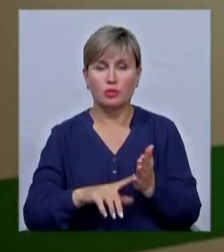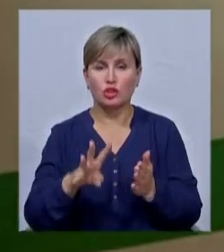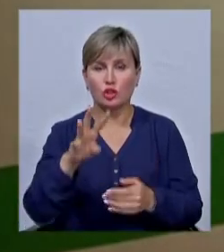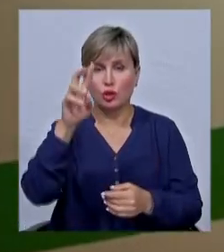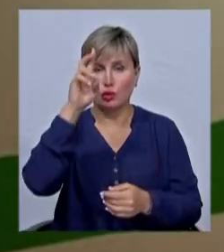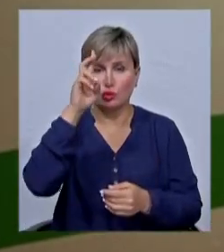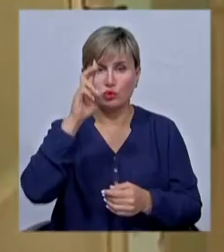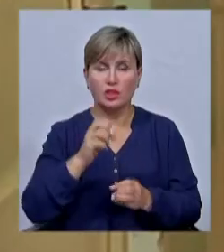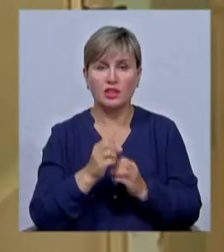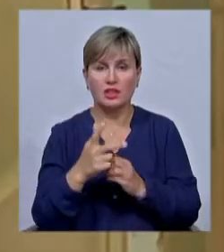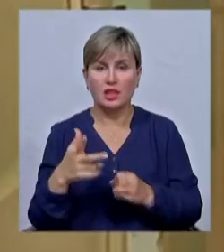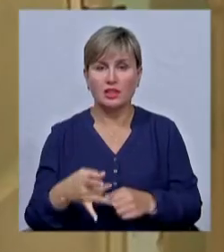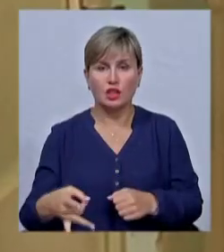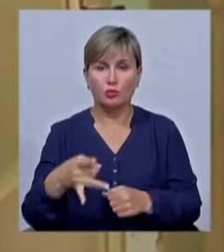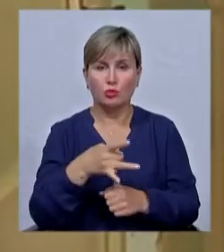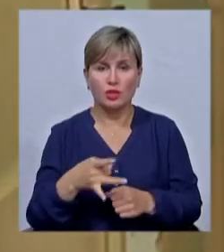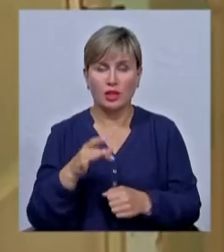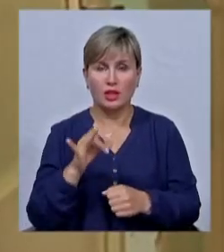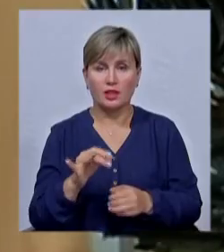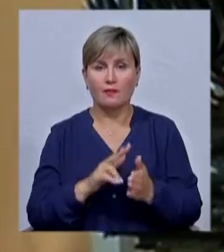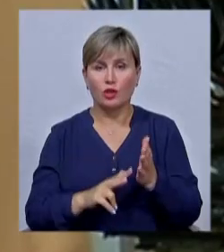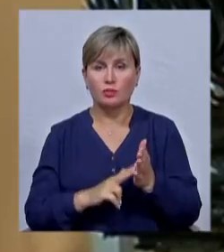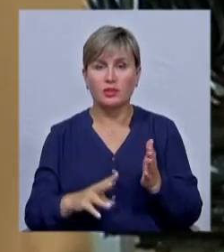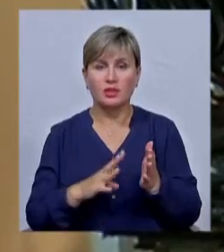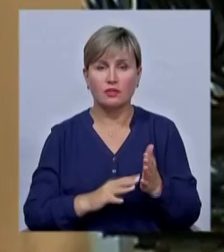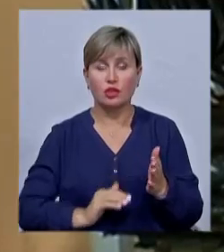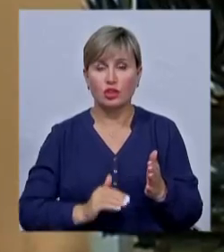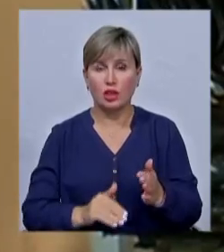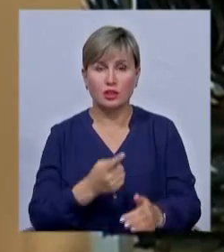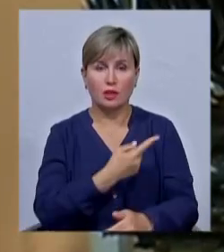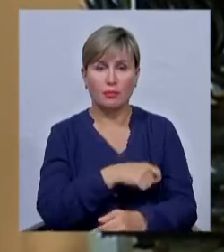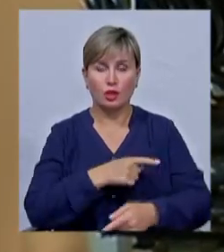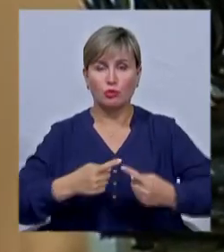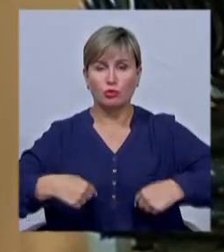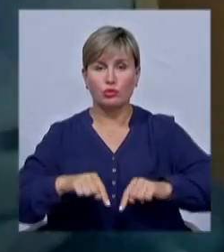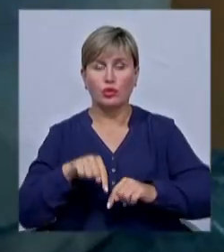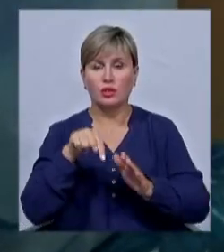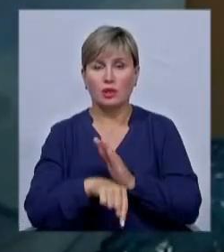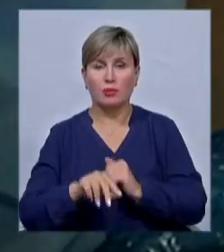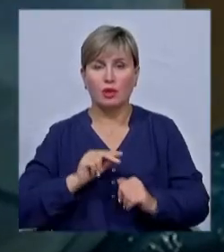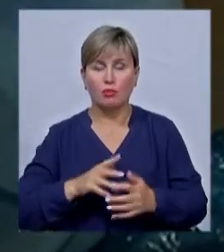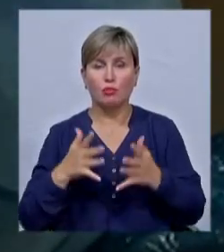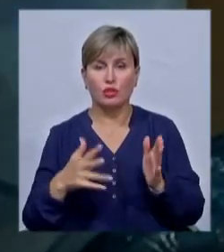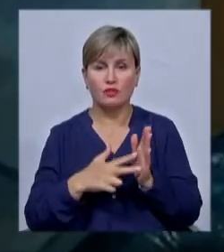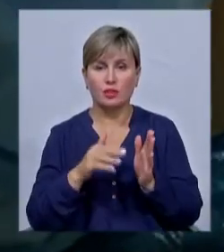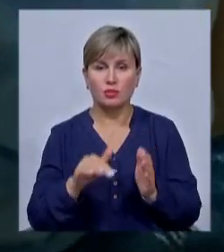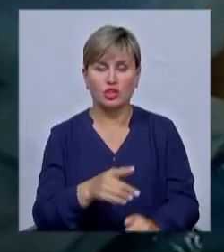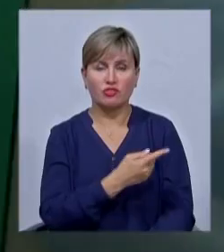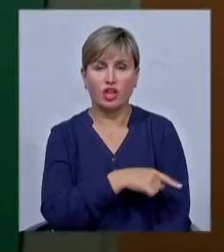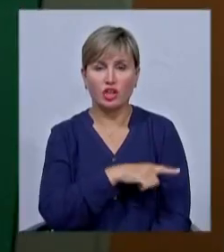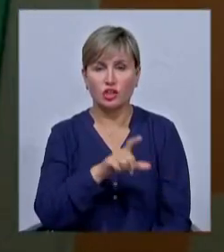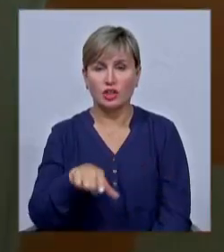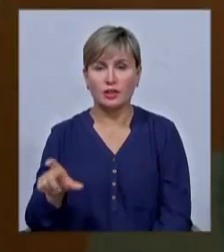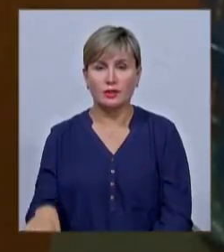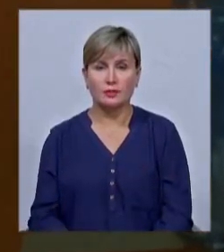государственных 13 республиканских и 89 частных медучреждений в них задействованы больше восьми тысяч врачей